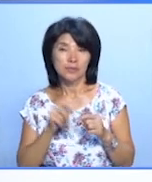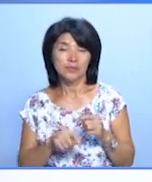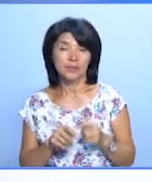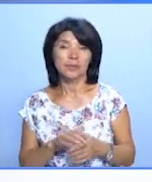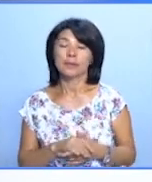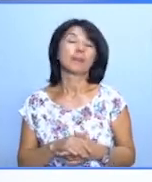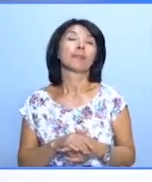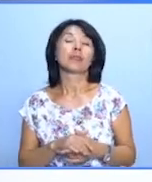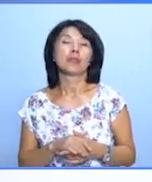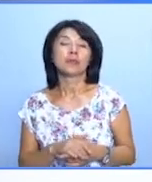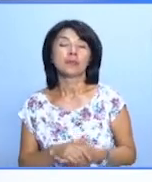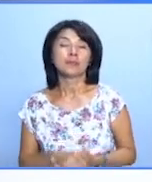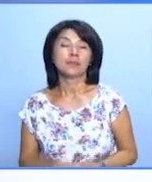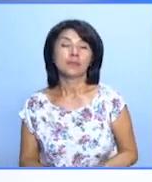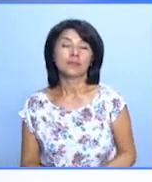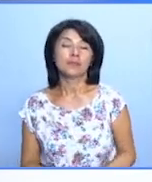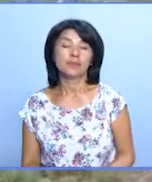болып, ішкі тәртіппен танысты.